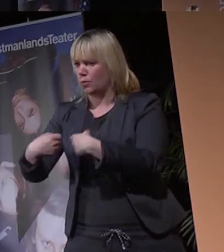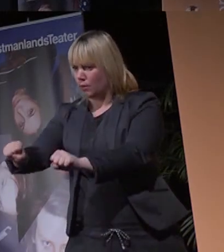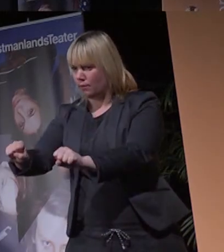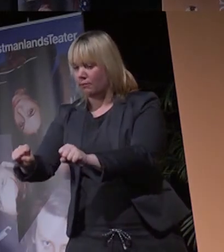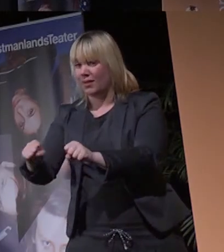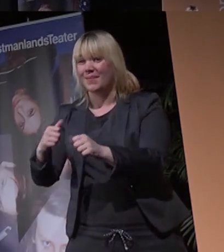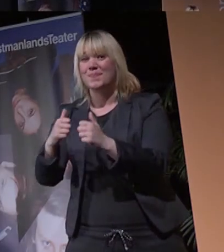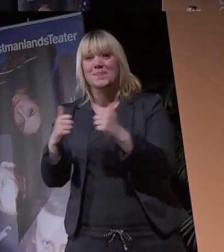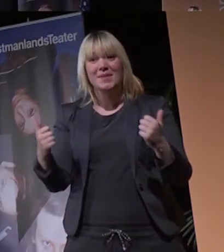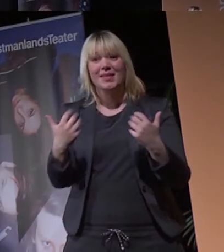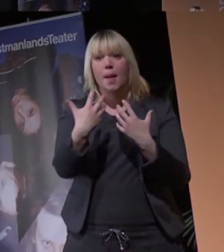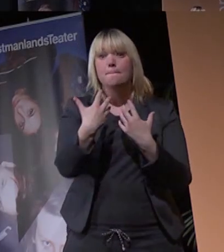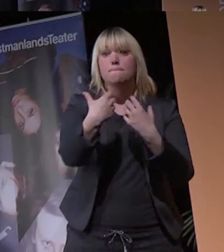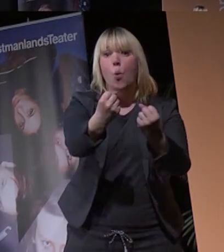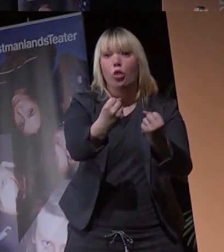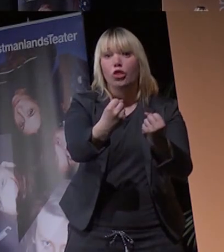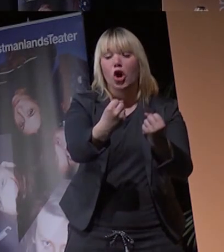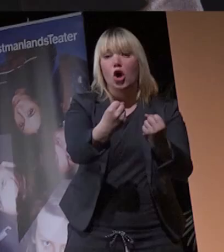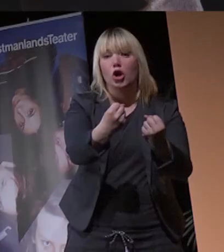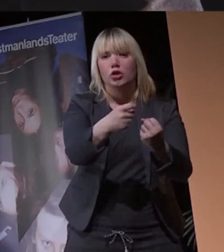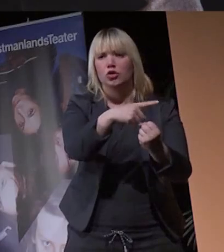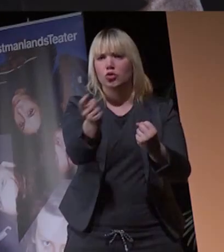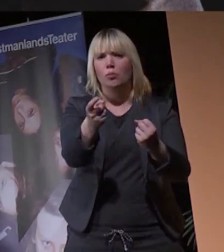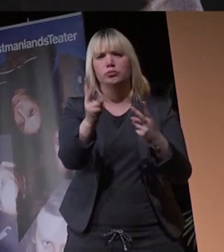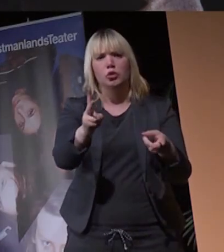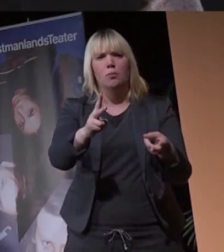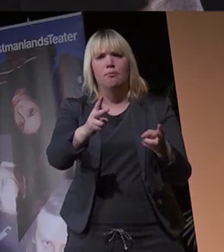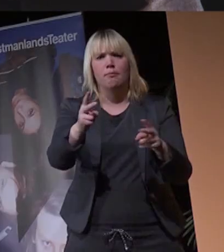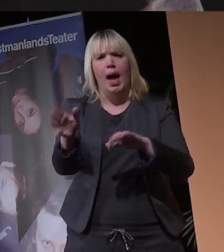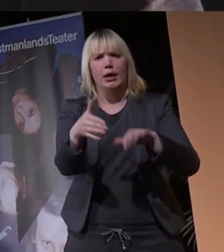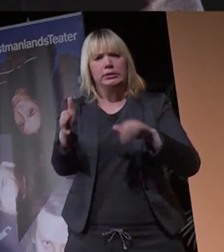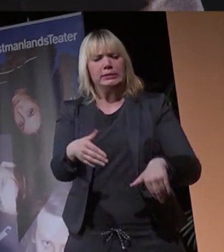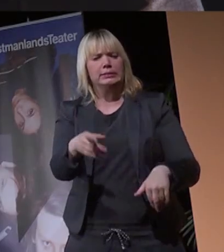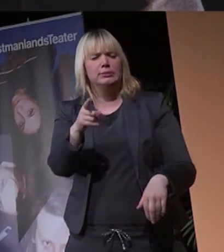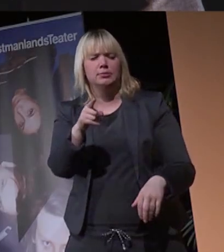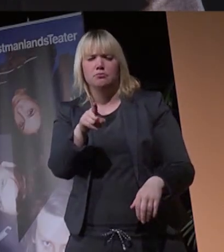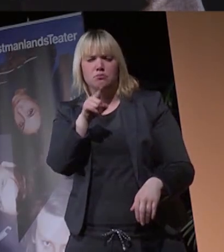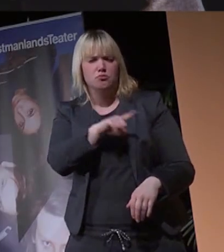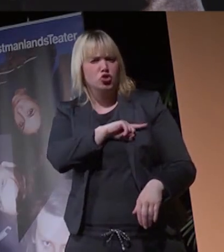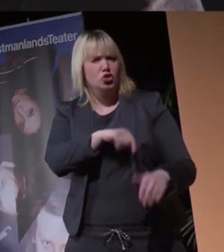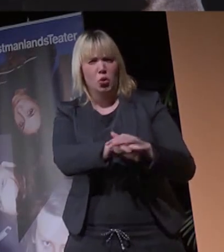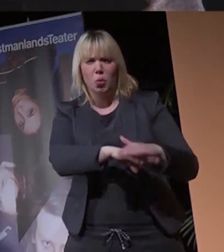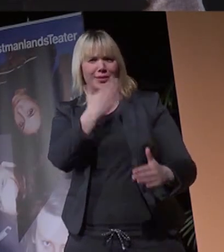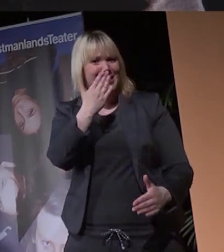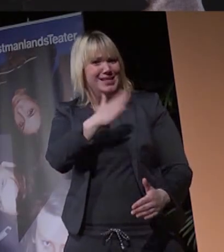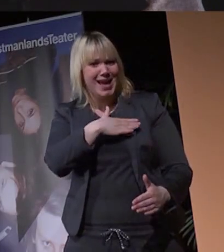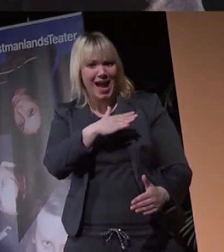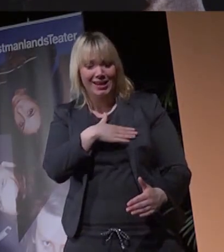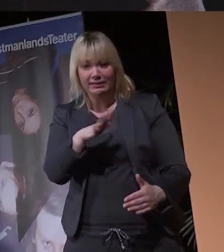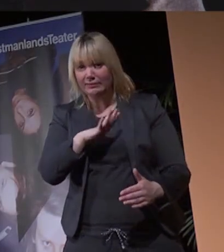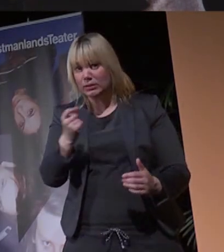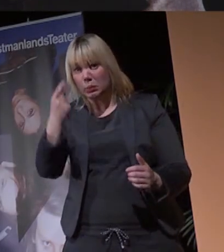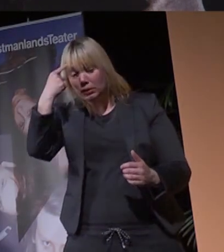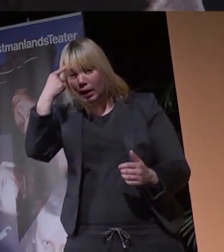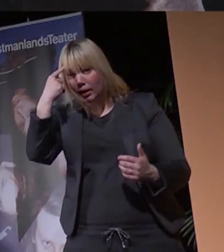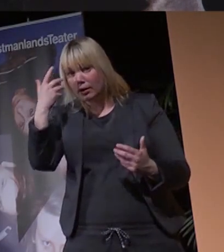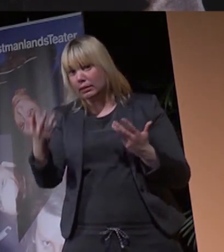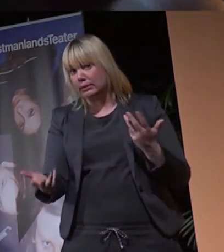vidare rent konkret? Om det finns någon tanke kring det här, utifrån att kultur ska finnas för hela landet. Och den andra frågan